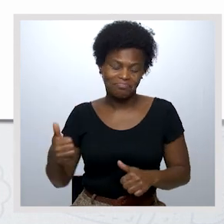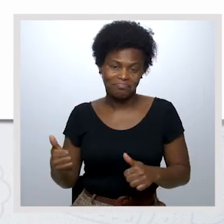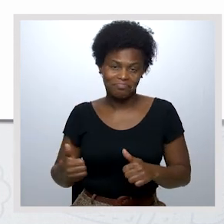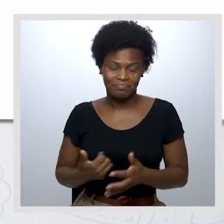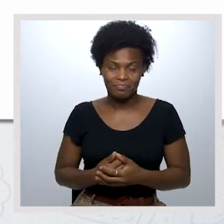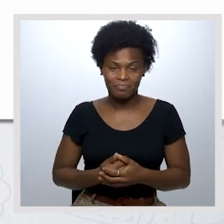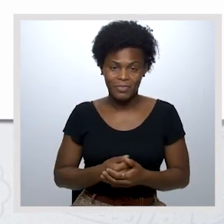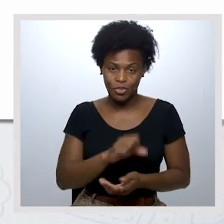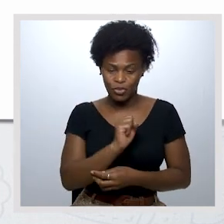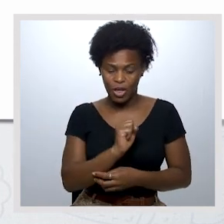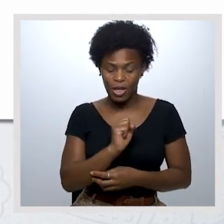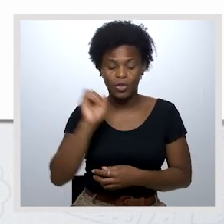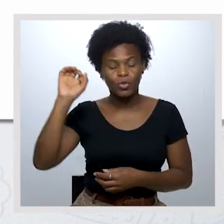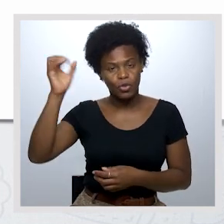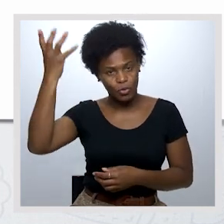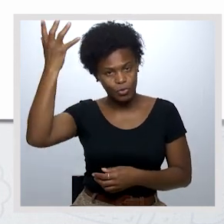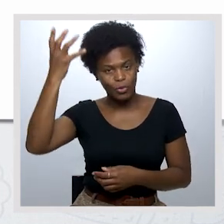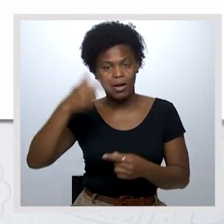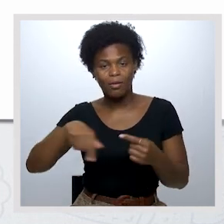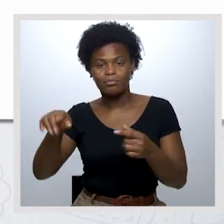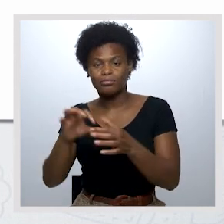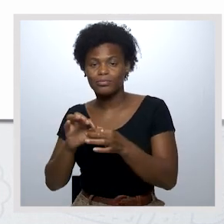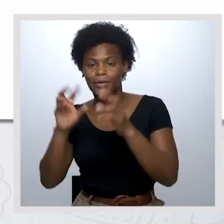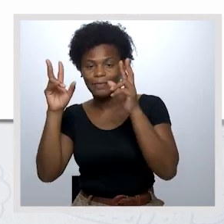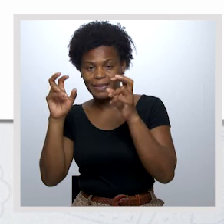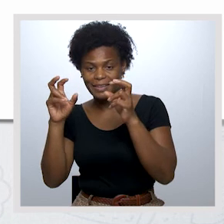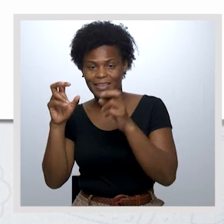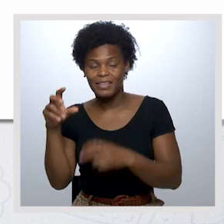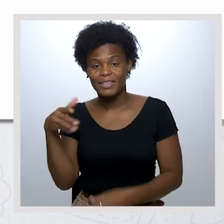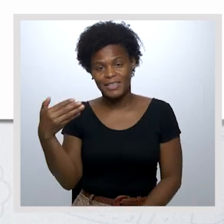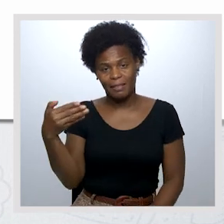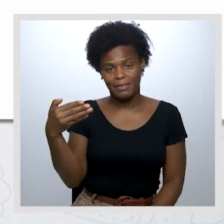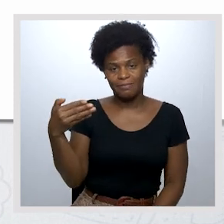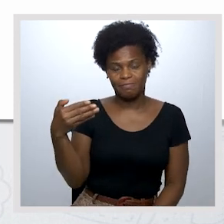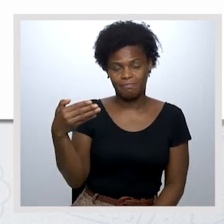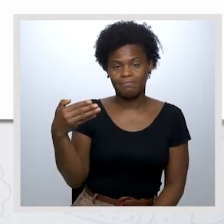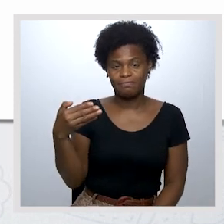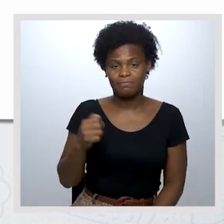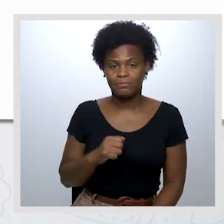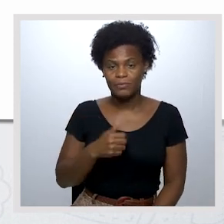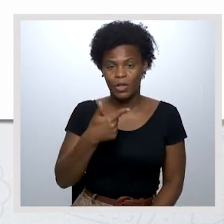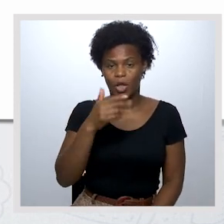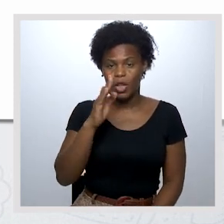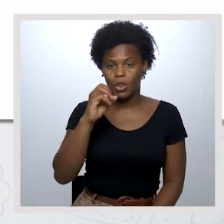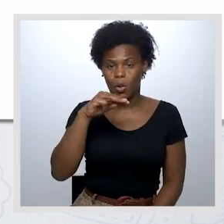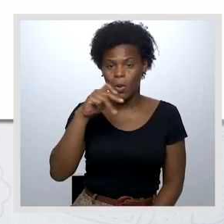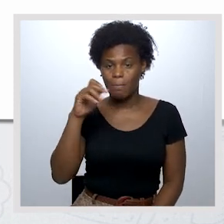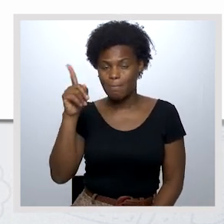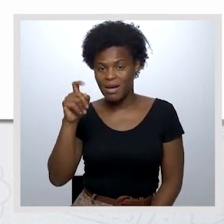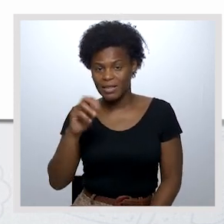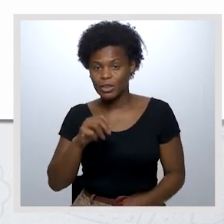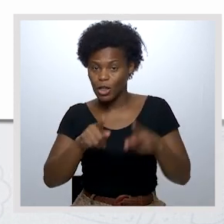G. La rubrique culture. On a associé au titre 7. Tournage d'un